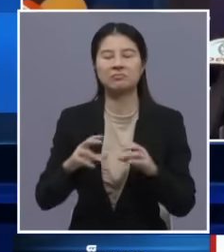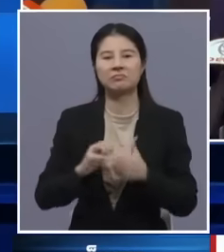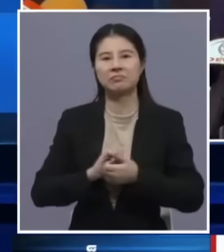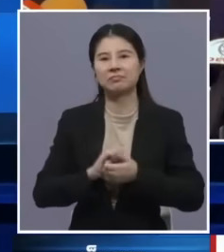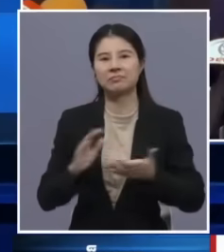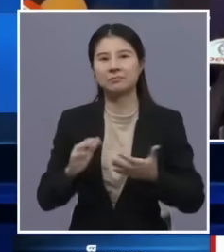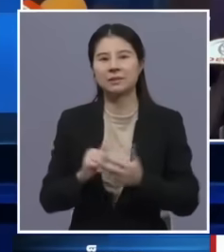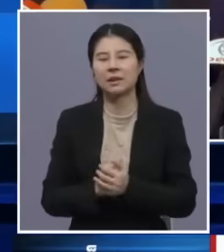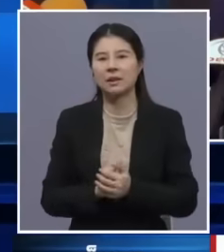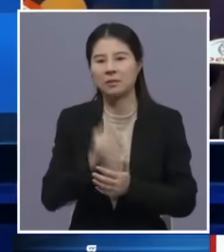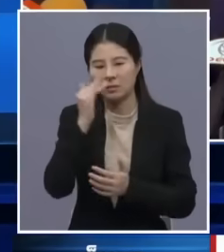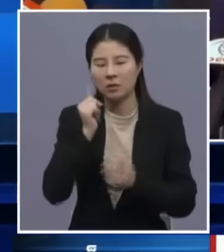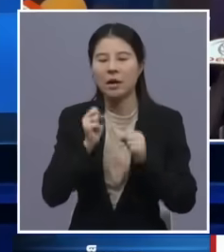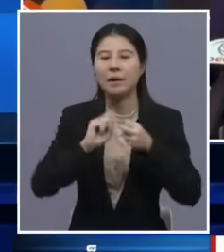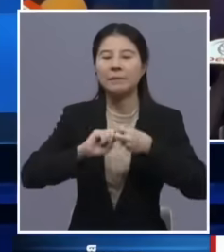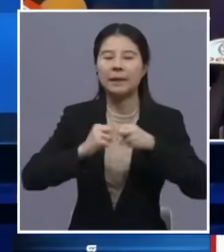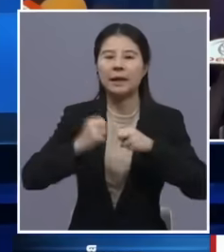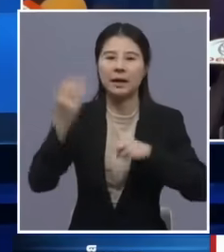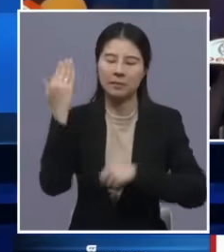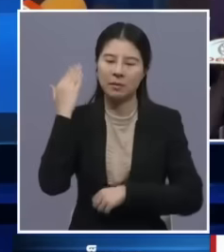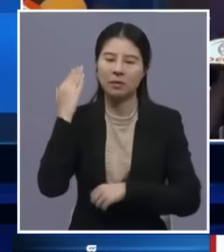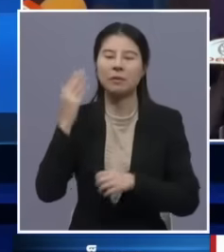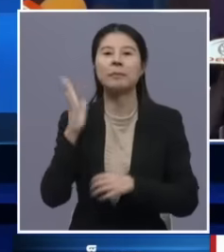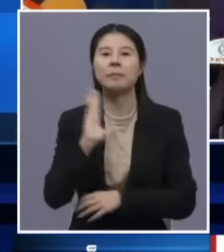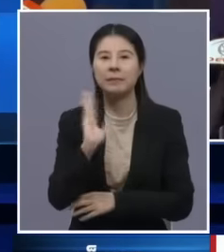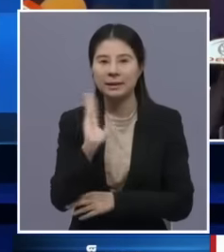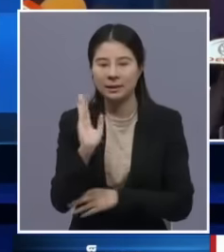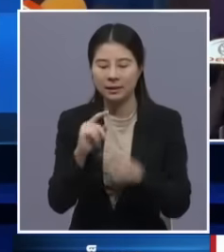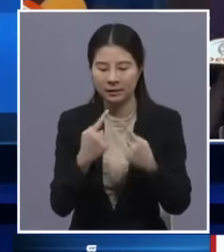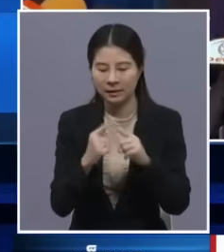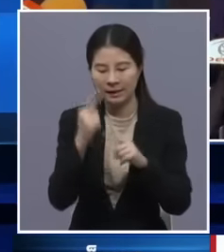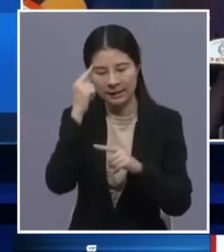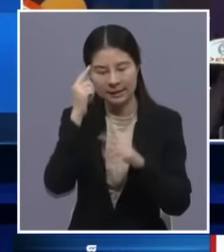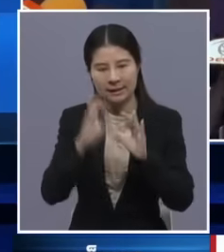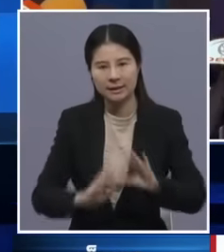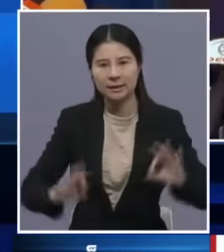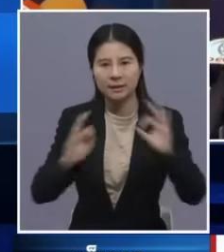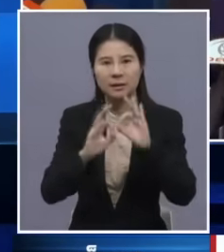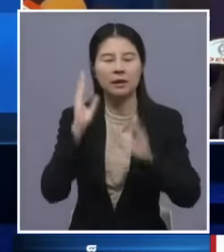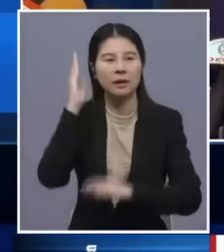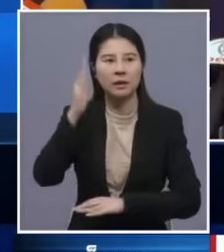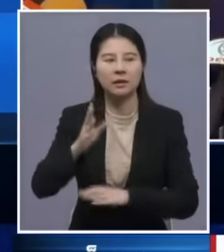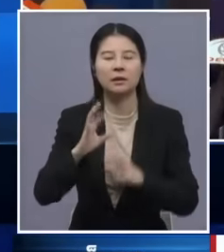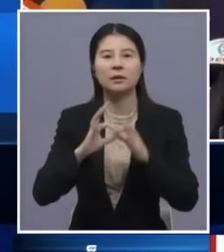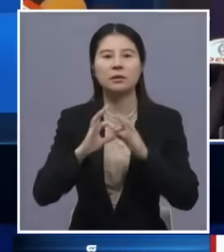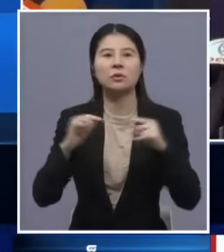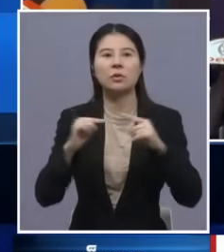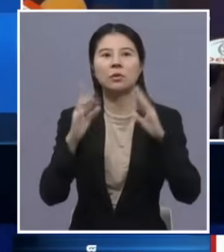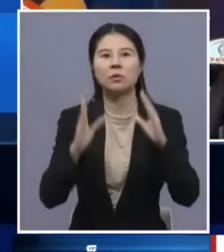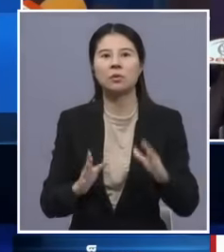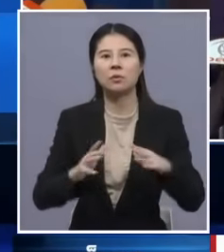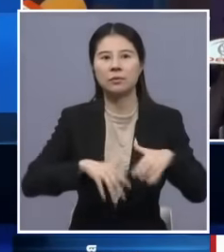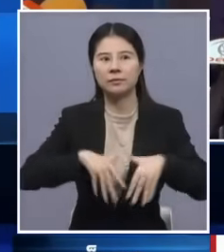ไม่ใช่ไม่ร่วมเพราะเรื่องบาดหมางในอดีตนะฮะแต่ตอนนี้มองไปถึงอนาคตและเหตุผลสำคัญคือต้องยึดโยงกับประชาชนล